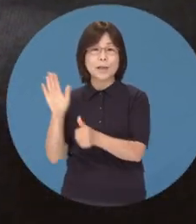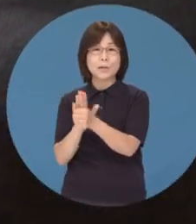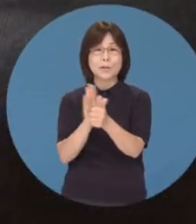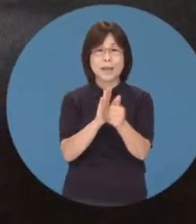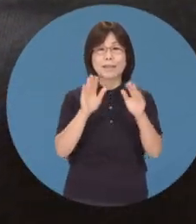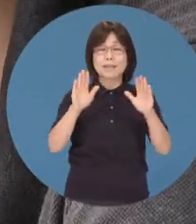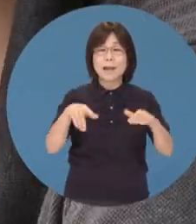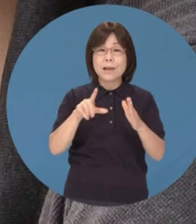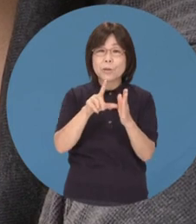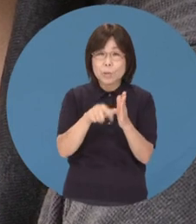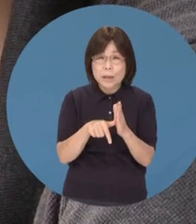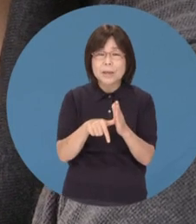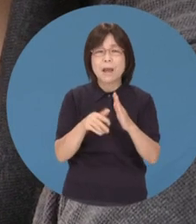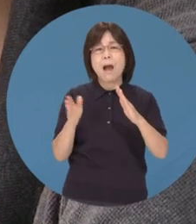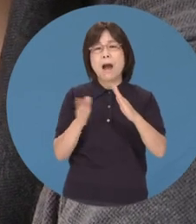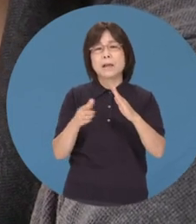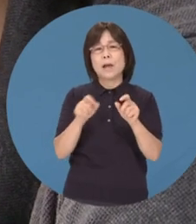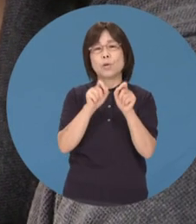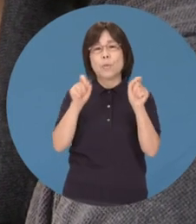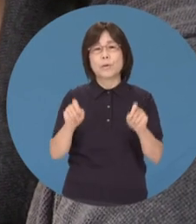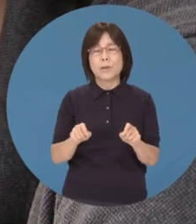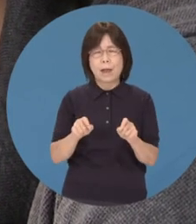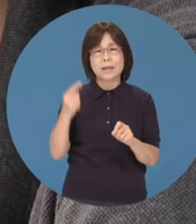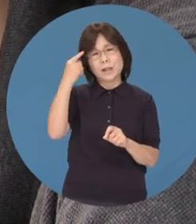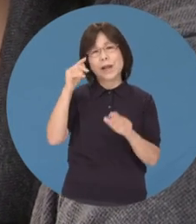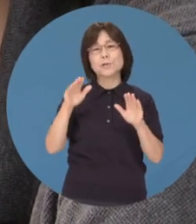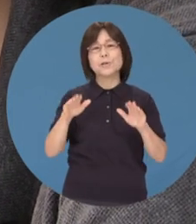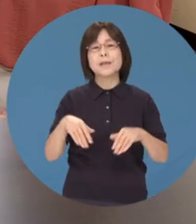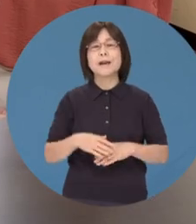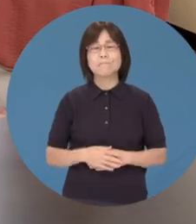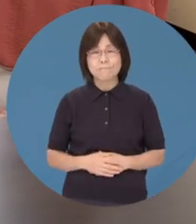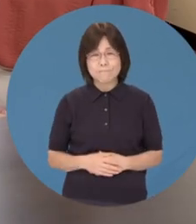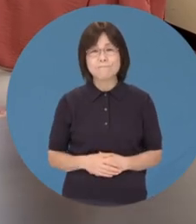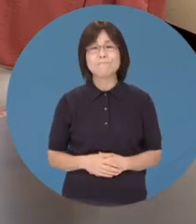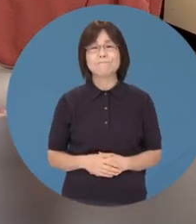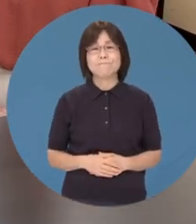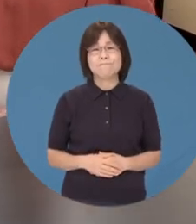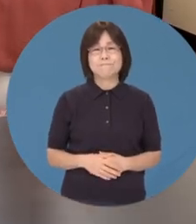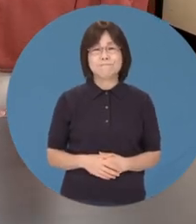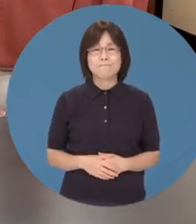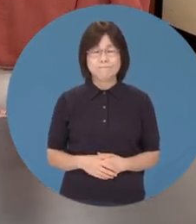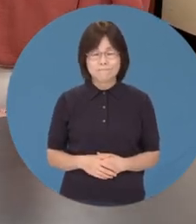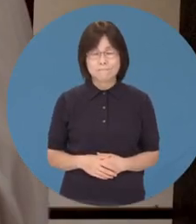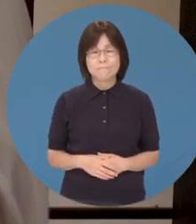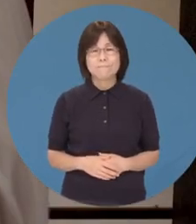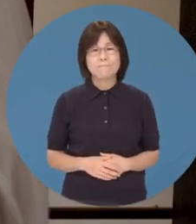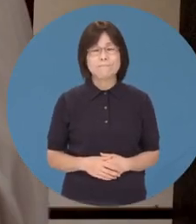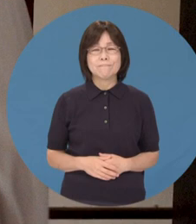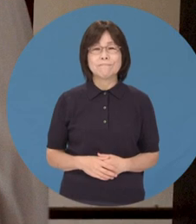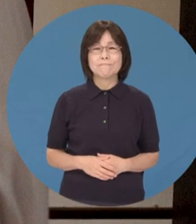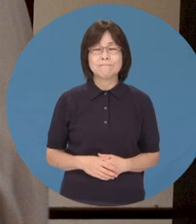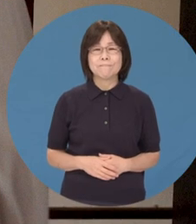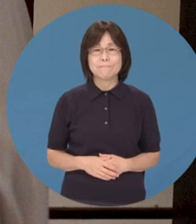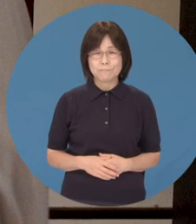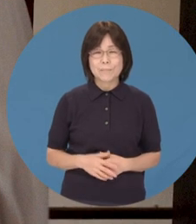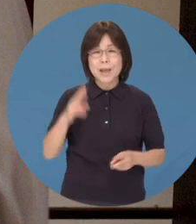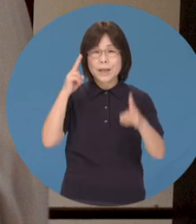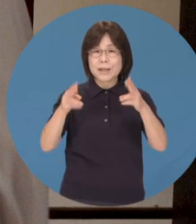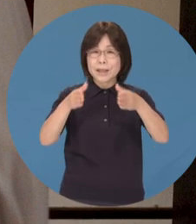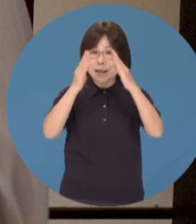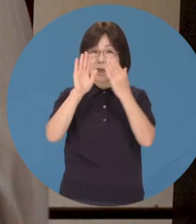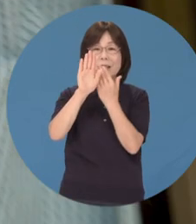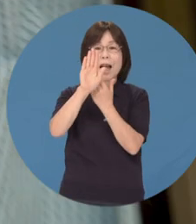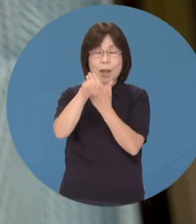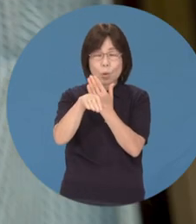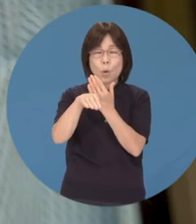ただいて、その時に気づいた問題が空き家だったなっていう、そこから不動産屋っていう感じを選ばさせていただきましたね。 起業後、